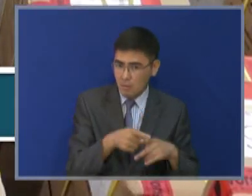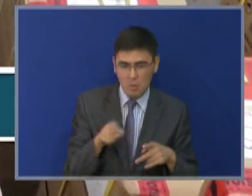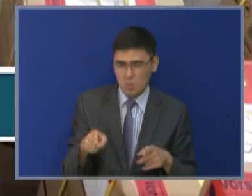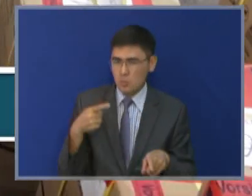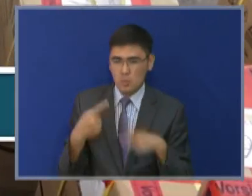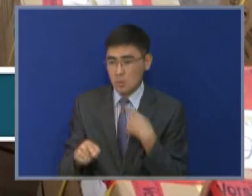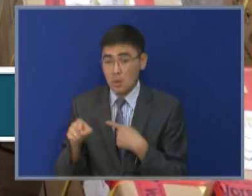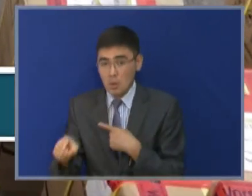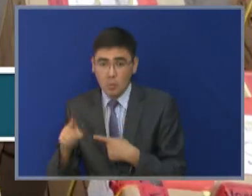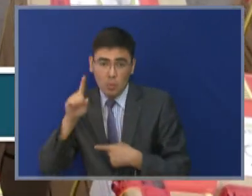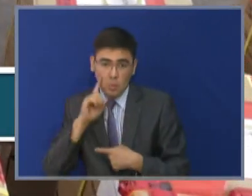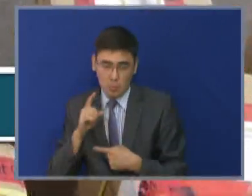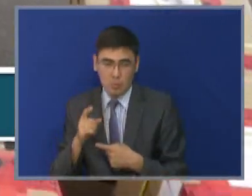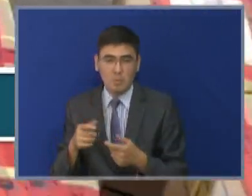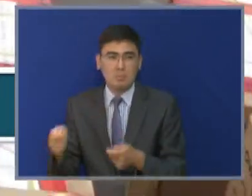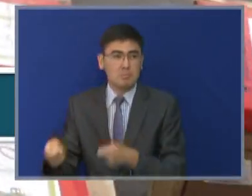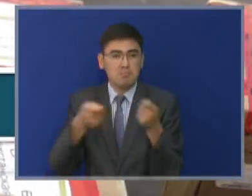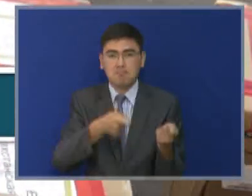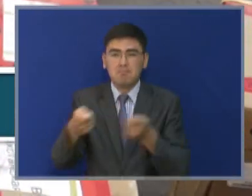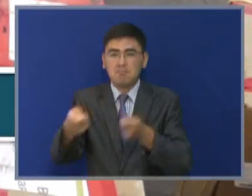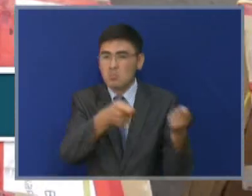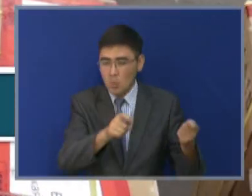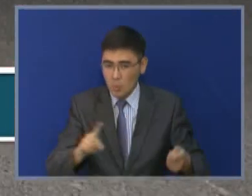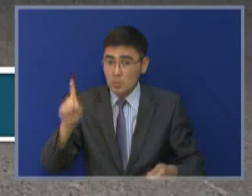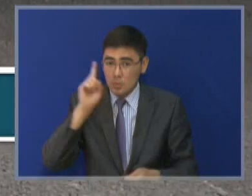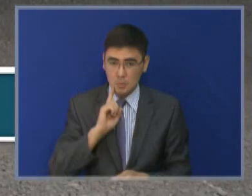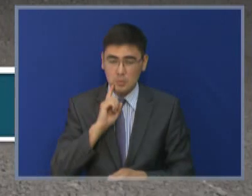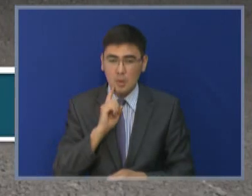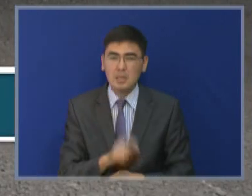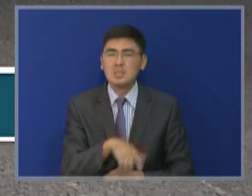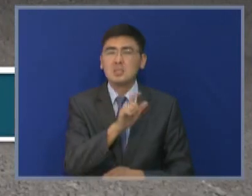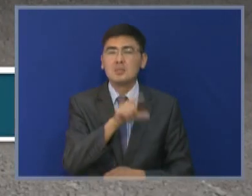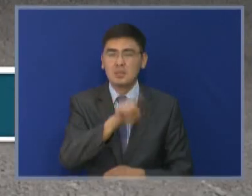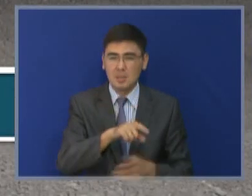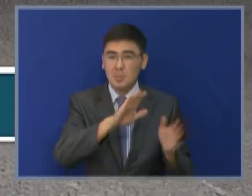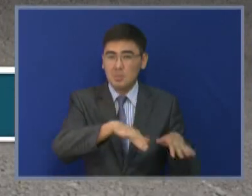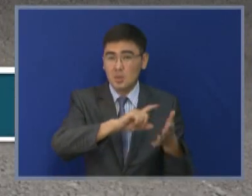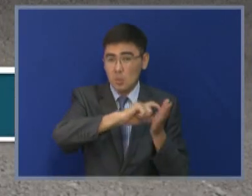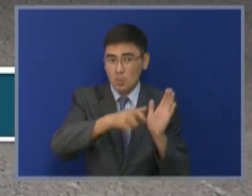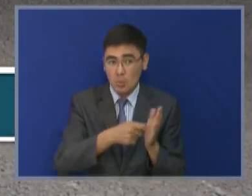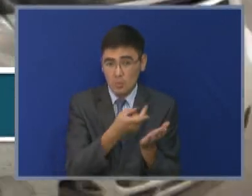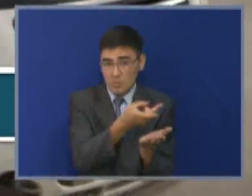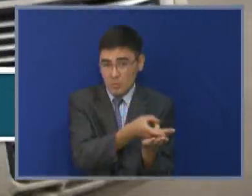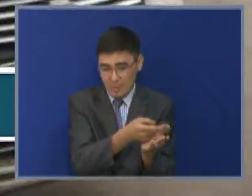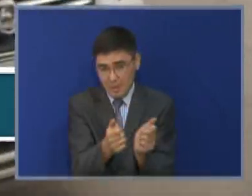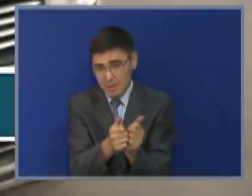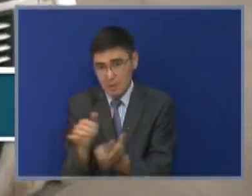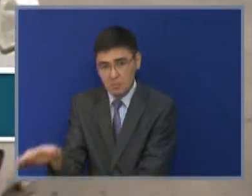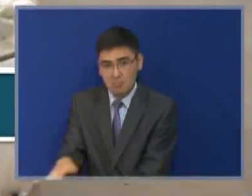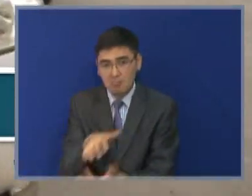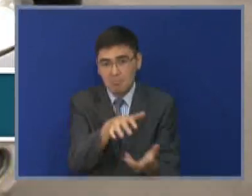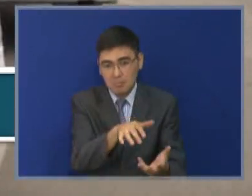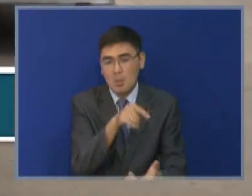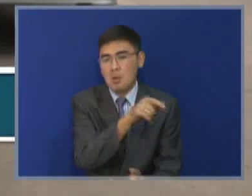болып есептеледі дейді мамандар. Яғни ол жансақтау бөлімінде ғана емес, палатада жатқан науқастарды емдеуге де ыңғайлы. Терапия